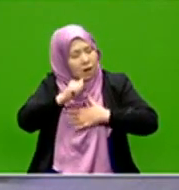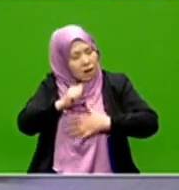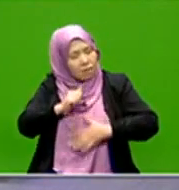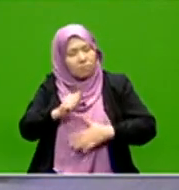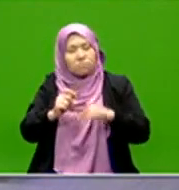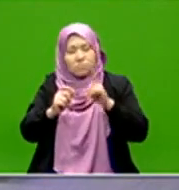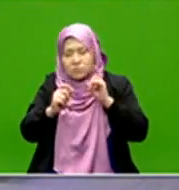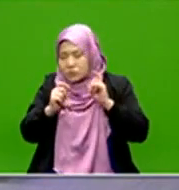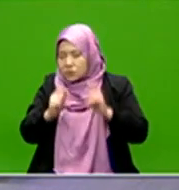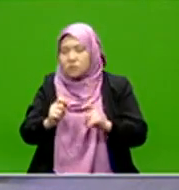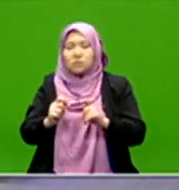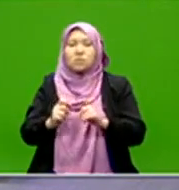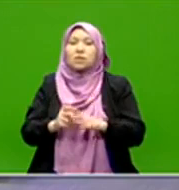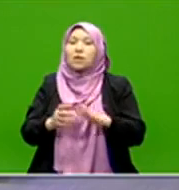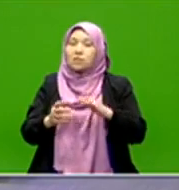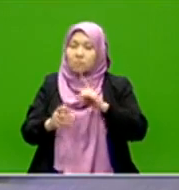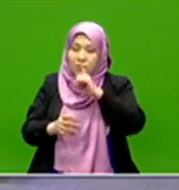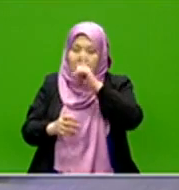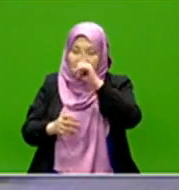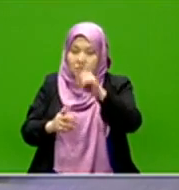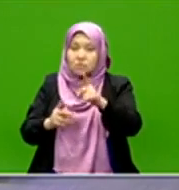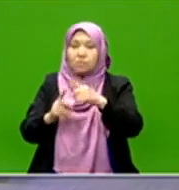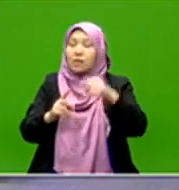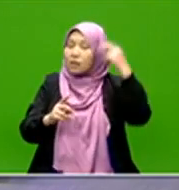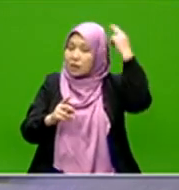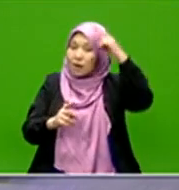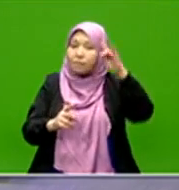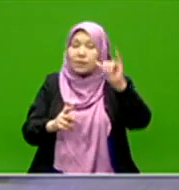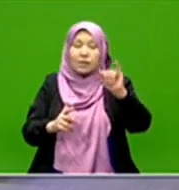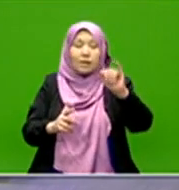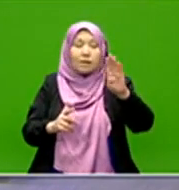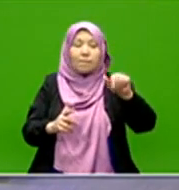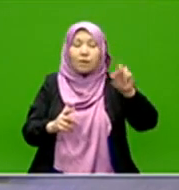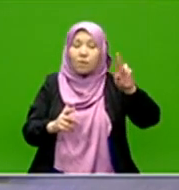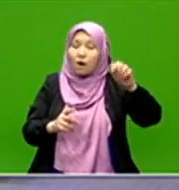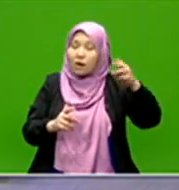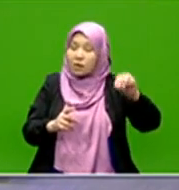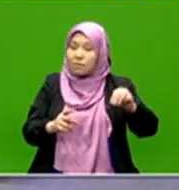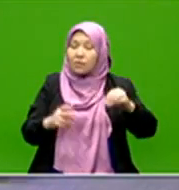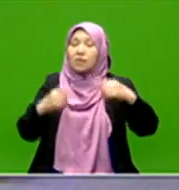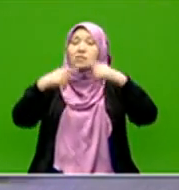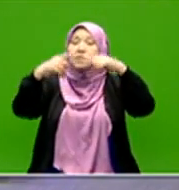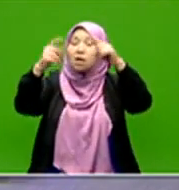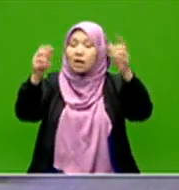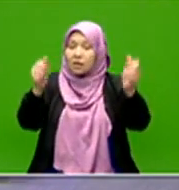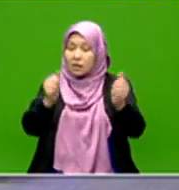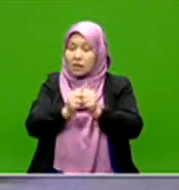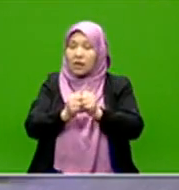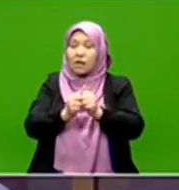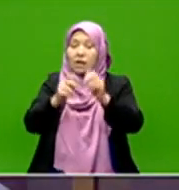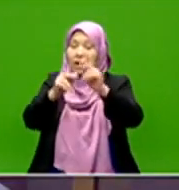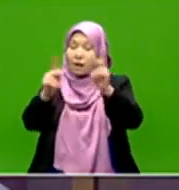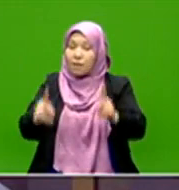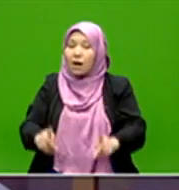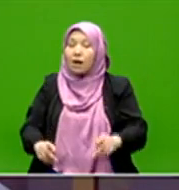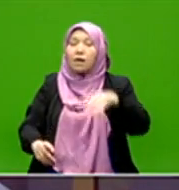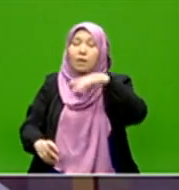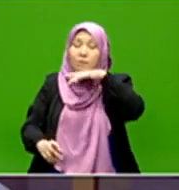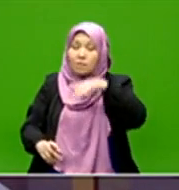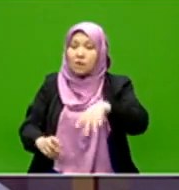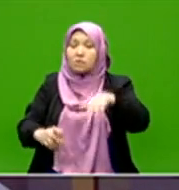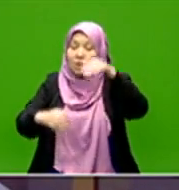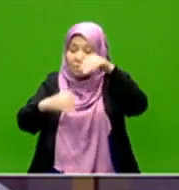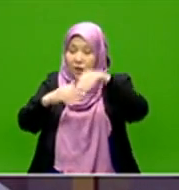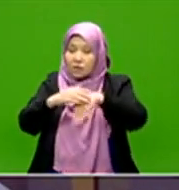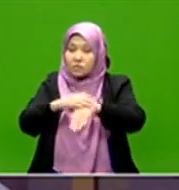Ismail, kan. Jadi dia, sebenarnya bila Nabi Ibrahim bina kejayaan dengan Kaabah. Betul. Kalau Nabi Muhammad sallallahu alaihi wasallam ketika masuk